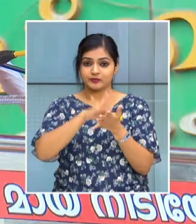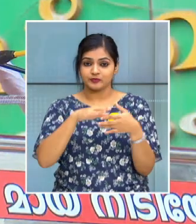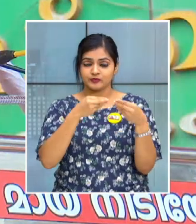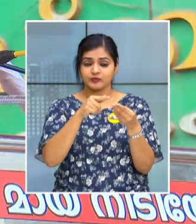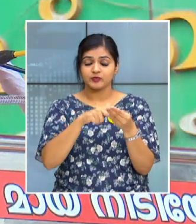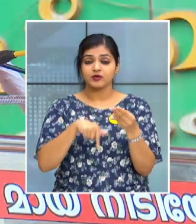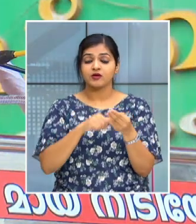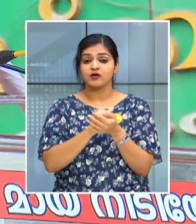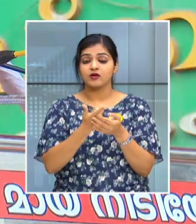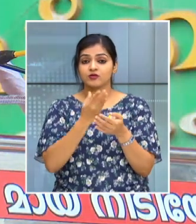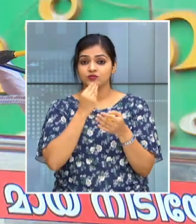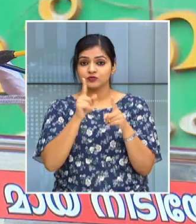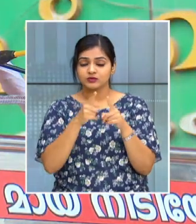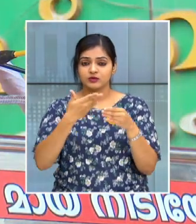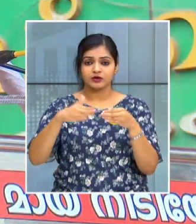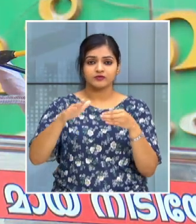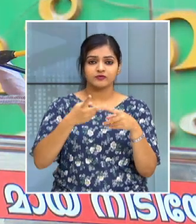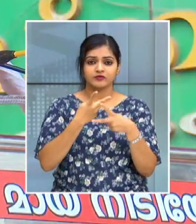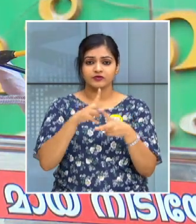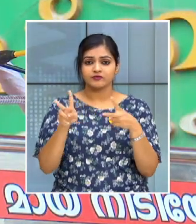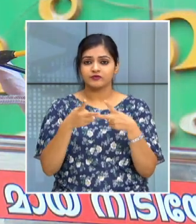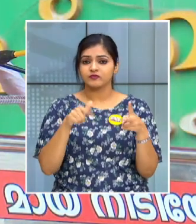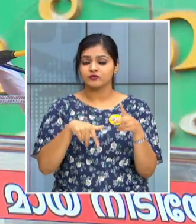അഭയാർത്ഥികളെ മതാടിസ്ഥാനത്തിൽ വേർതിരിക്കുന്നു.